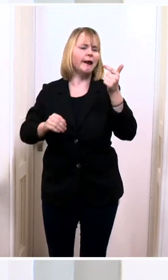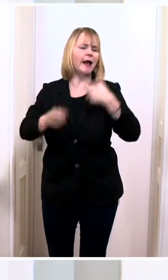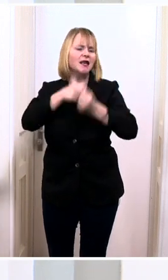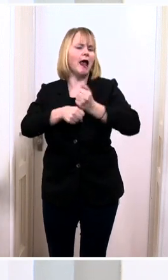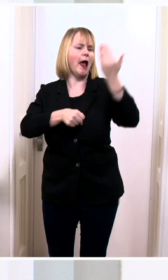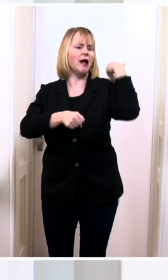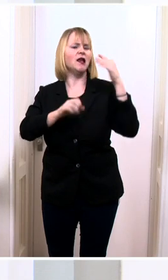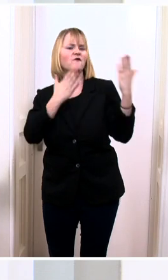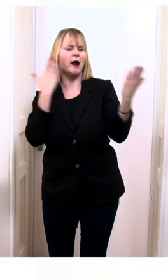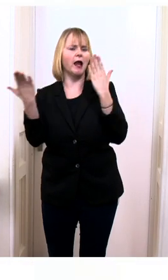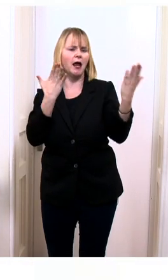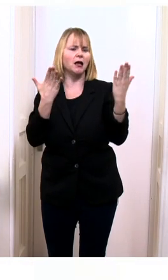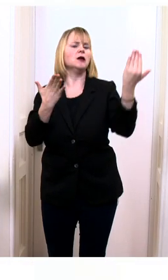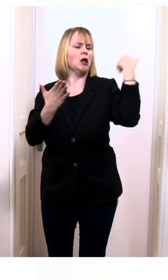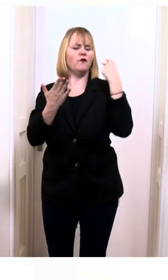einen Überblick zur